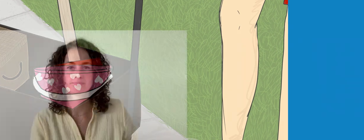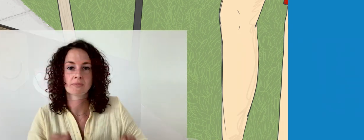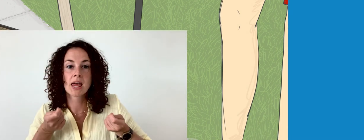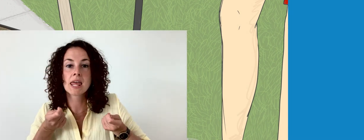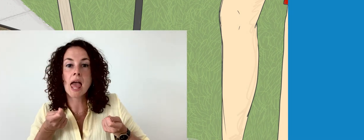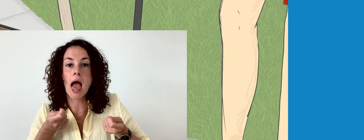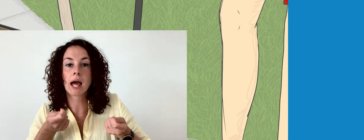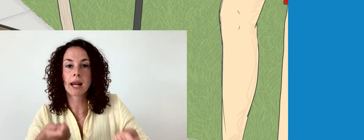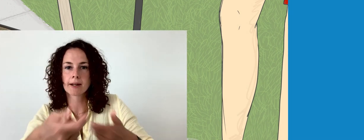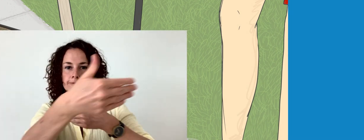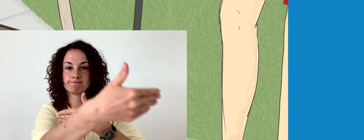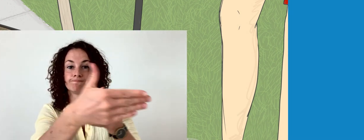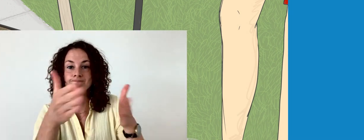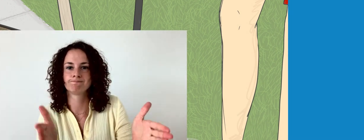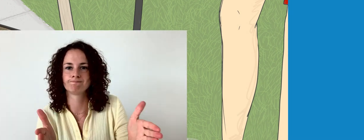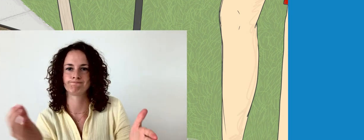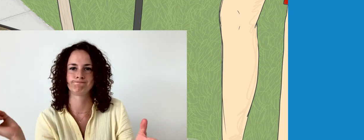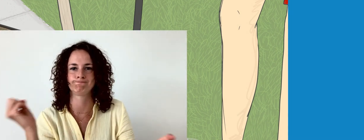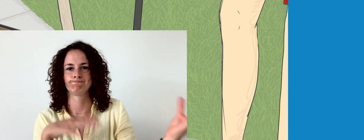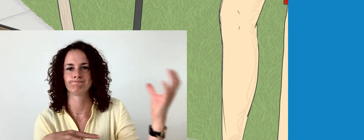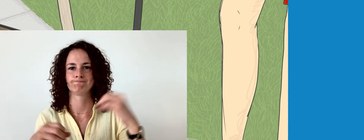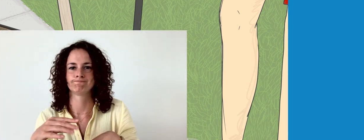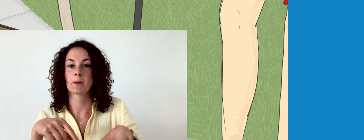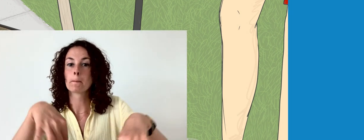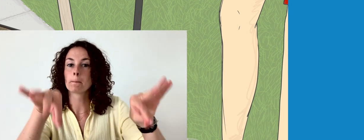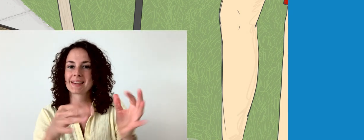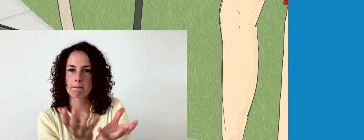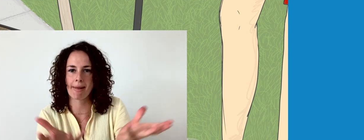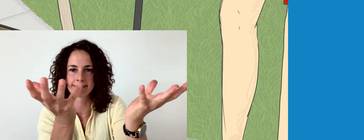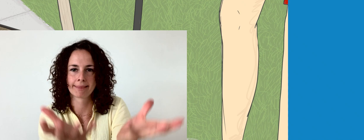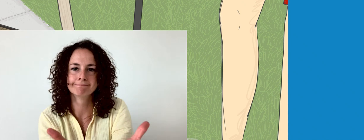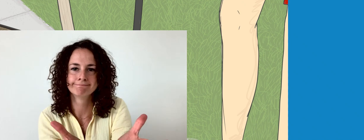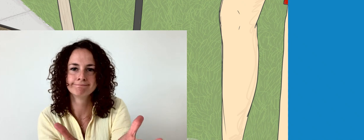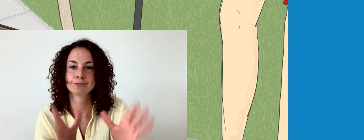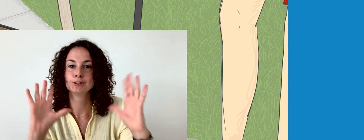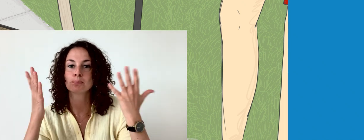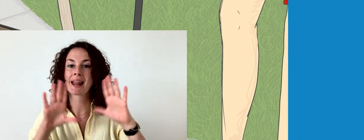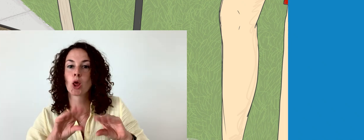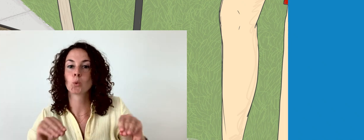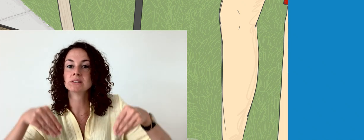Met de picknickmand en het strandspeelgoed Is de bolderkar mooi gevuld